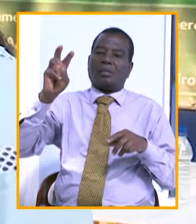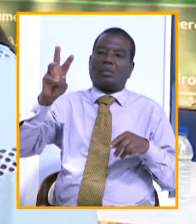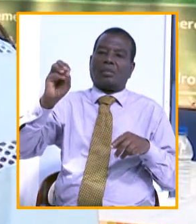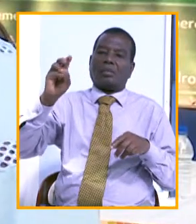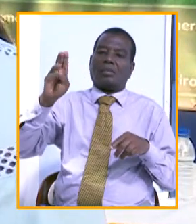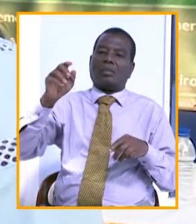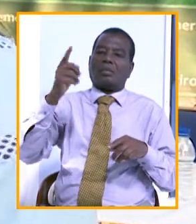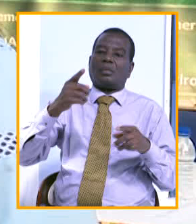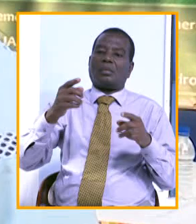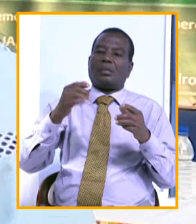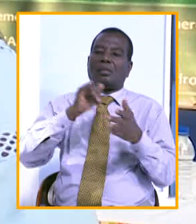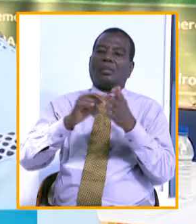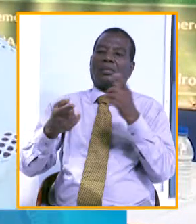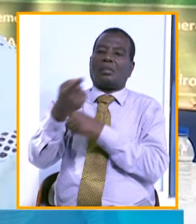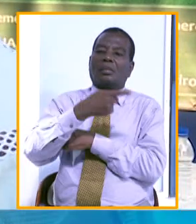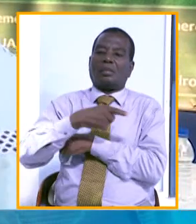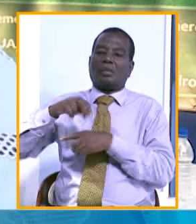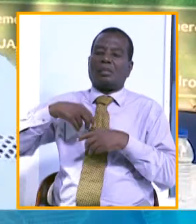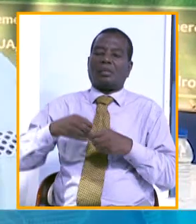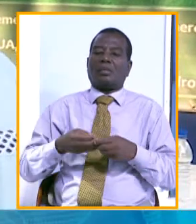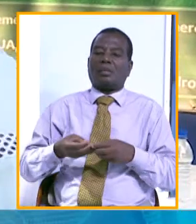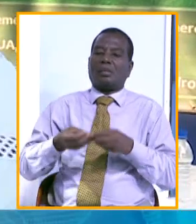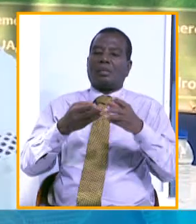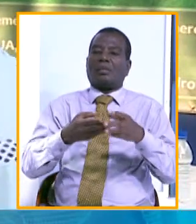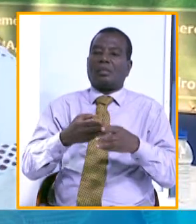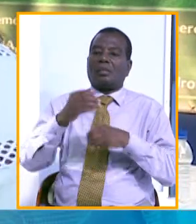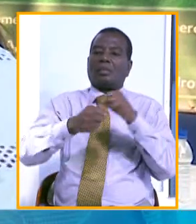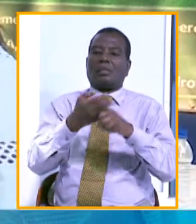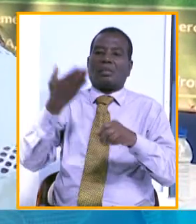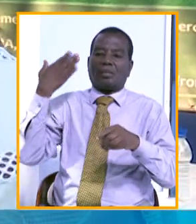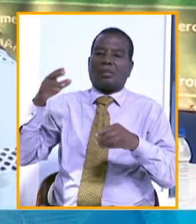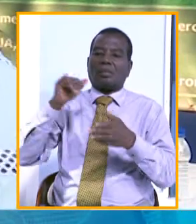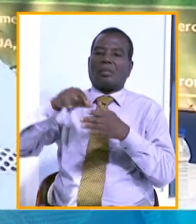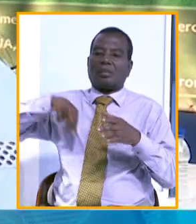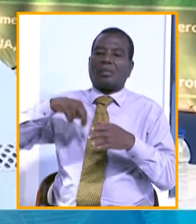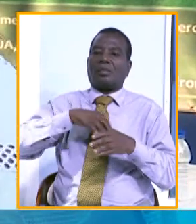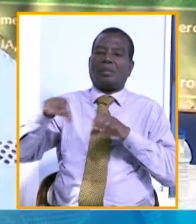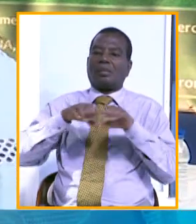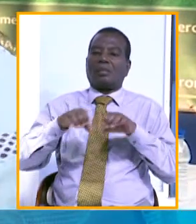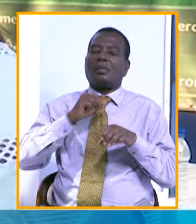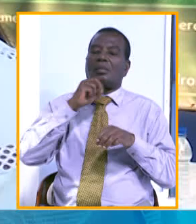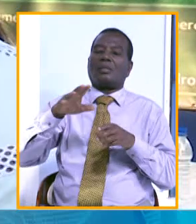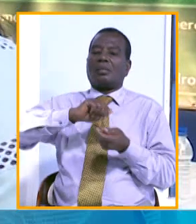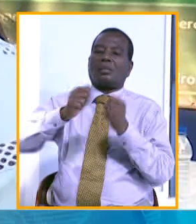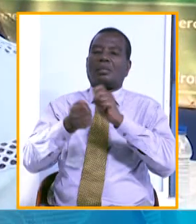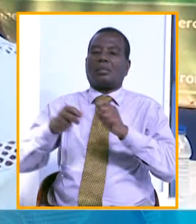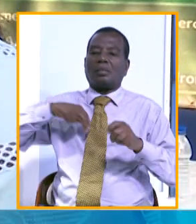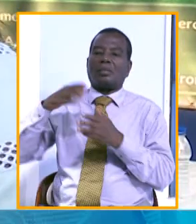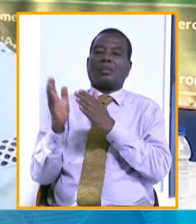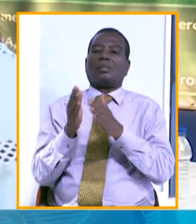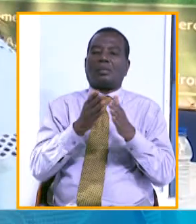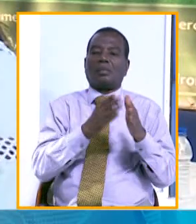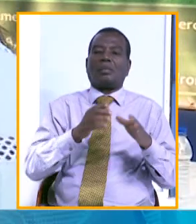Cette année, nous reconduisons les années passées, ce que nous avons fait. Rien ne change, seulement nous nous préparons